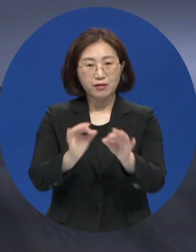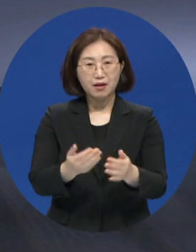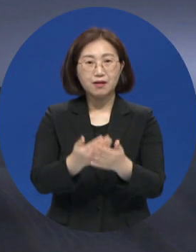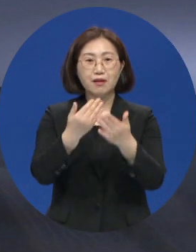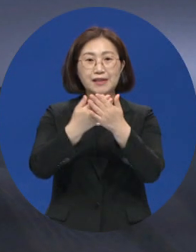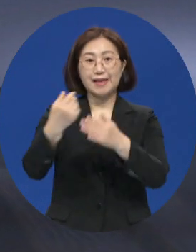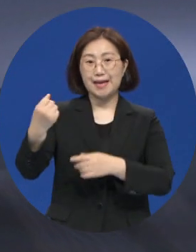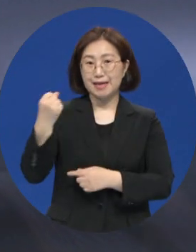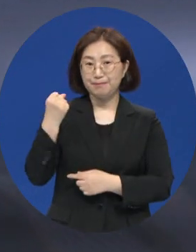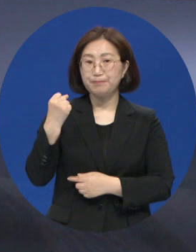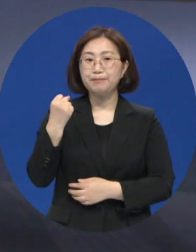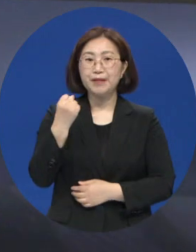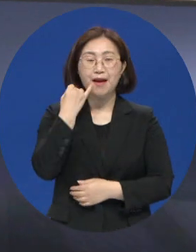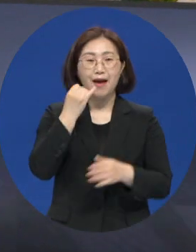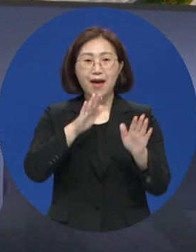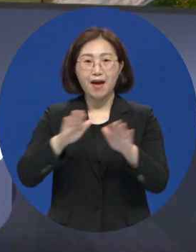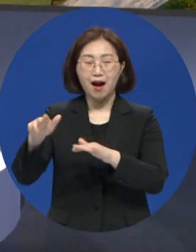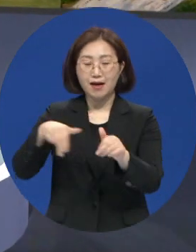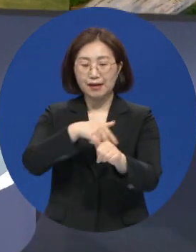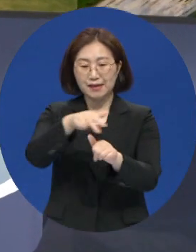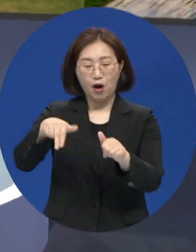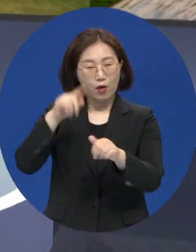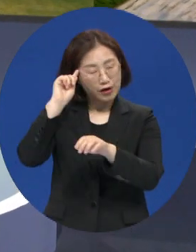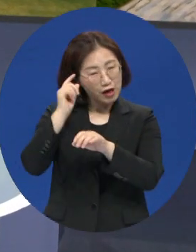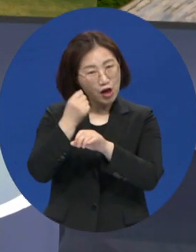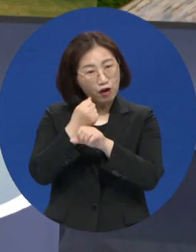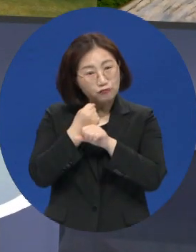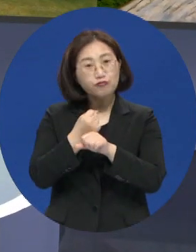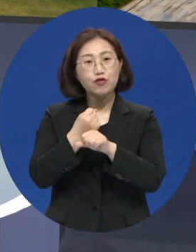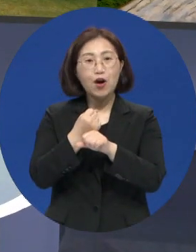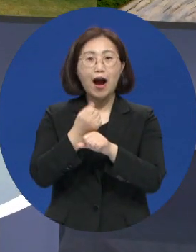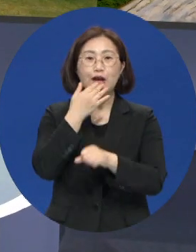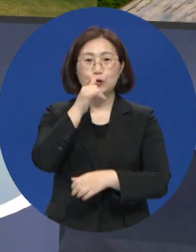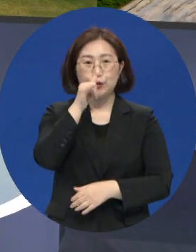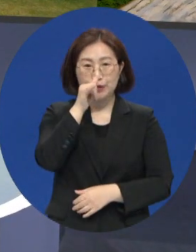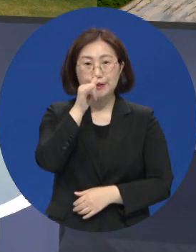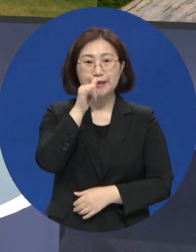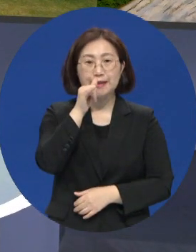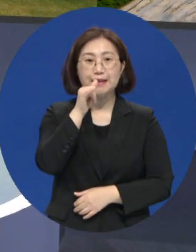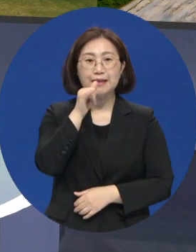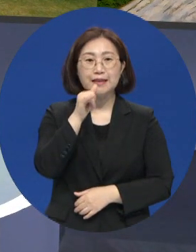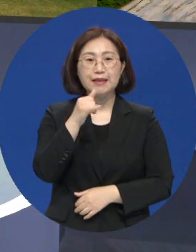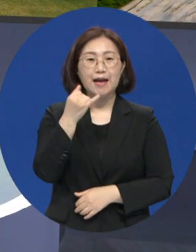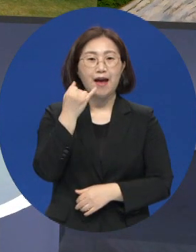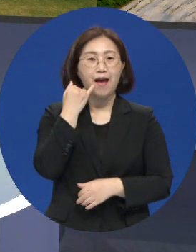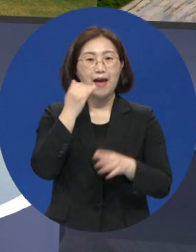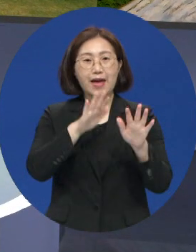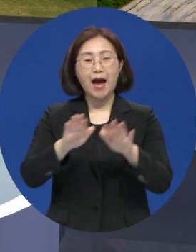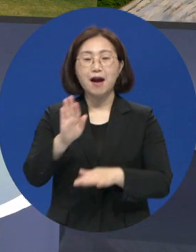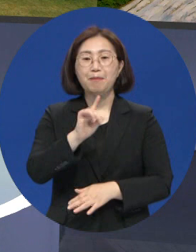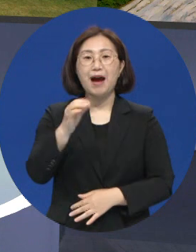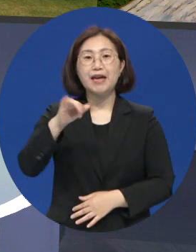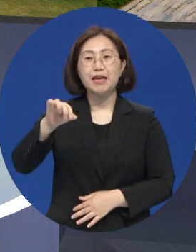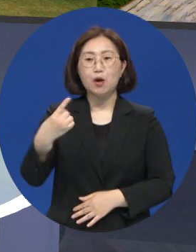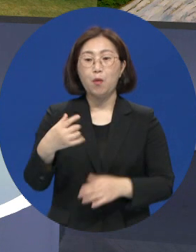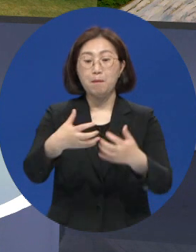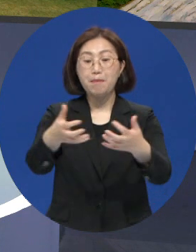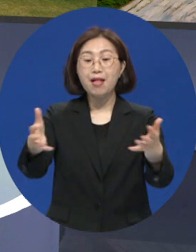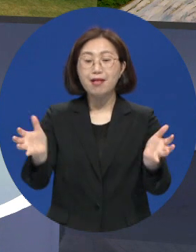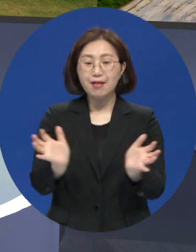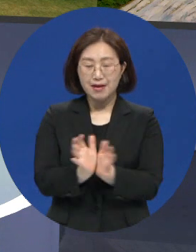원동력인 해양 차원을 연구하고 활용할 수 있는 해양 바이오 밸리 를 만들겠습니다